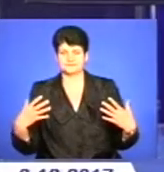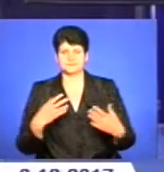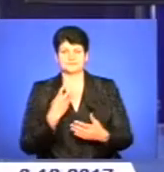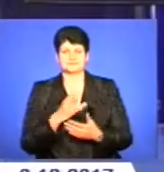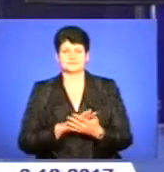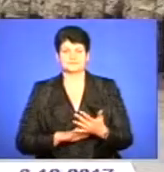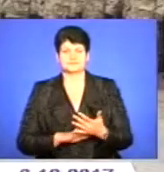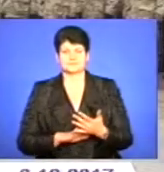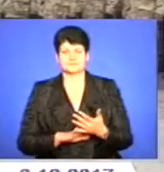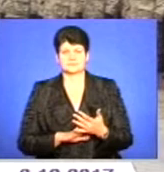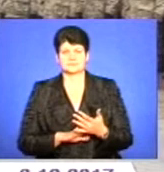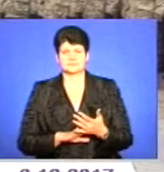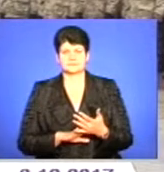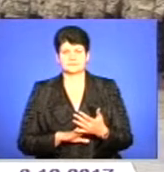сюжеті.